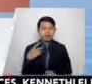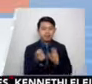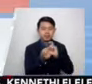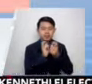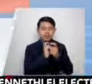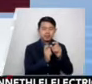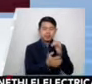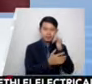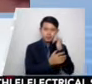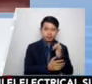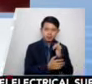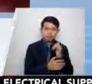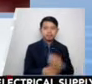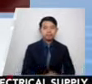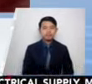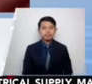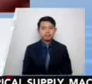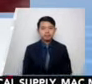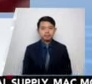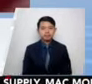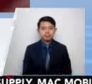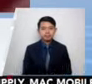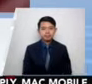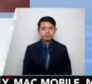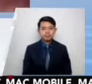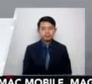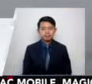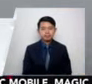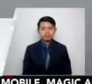po. So, first pull lang.